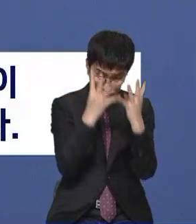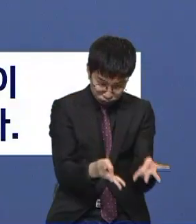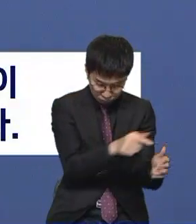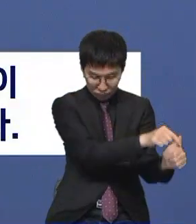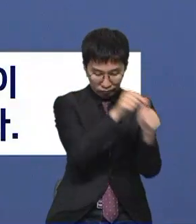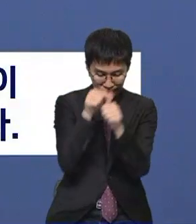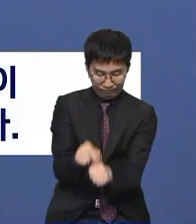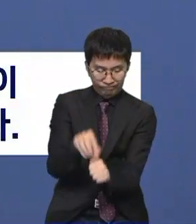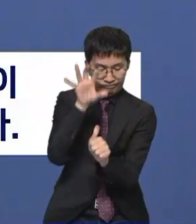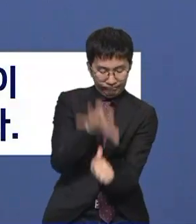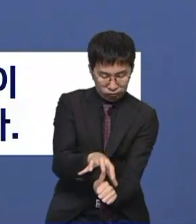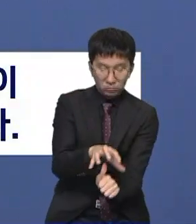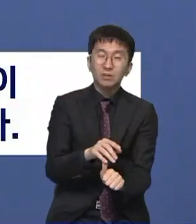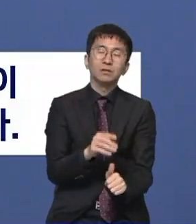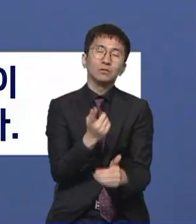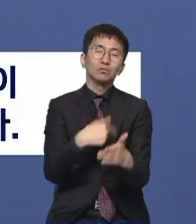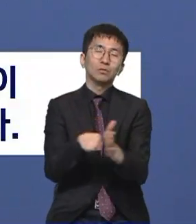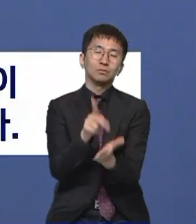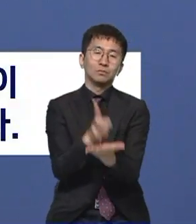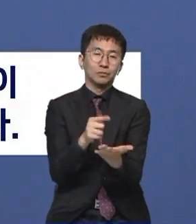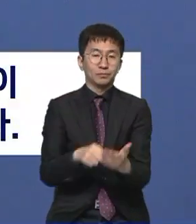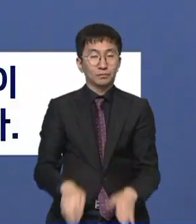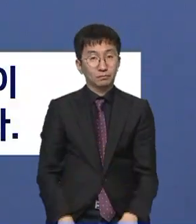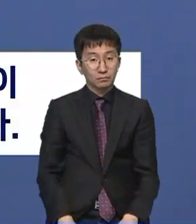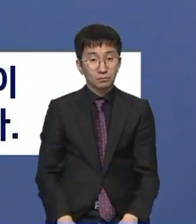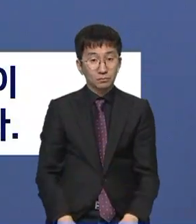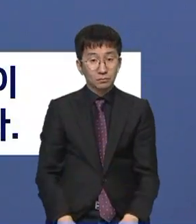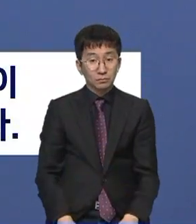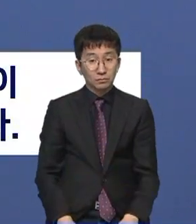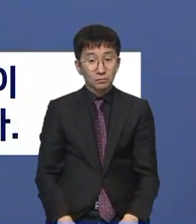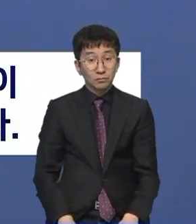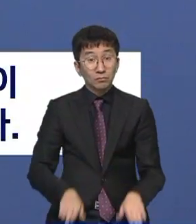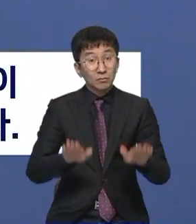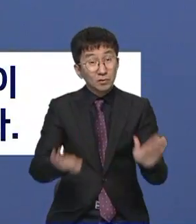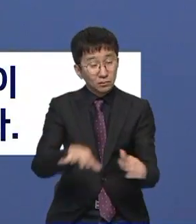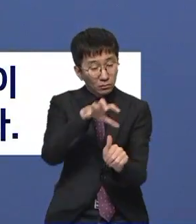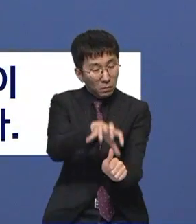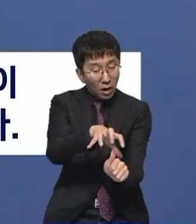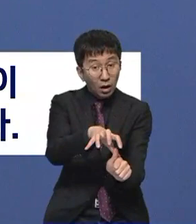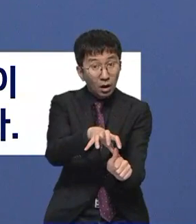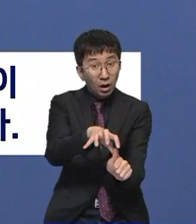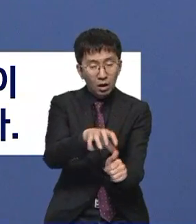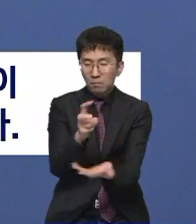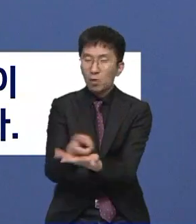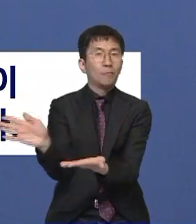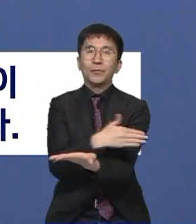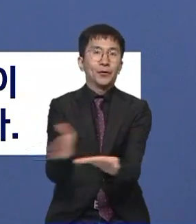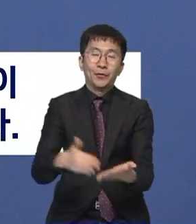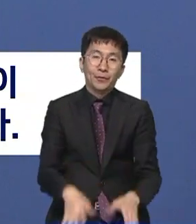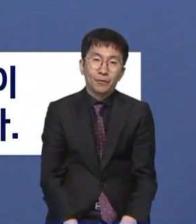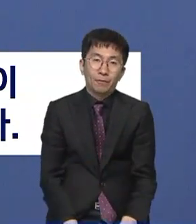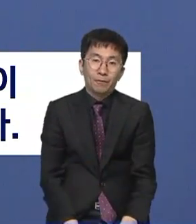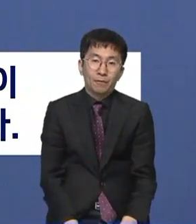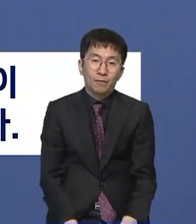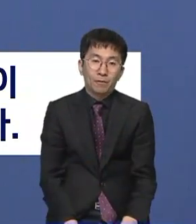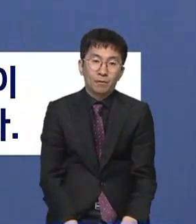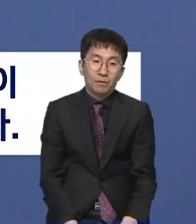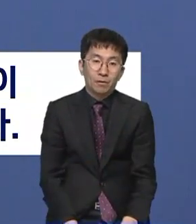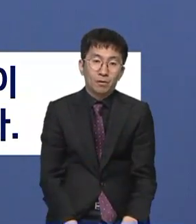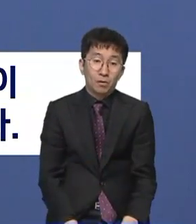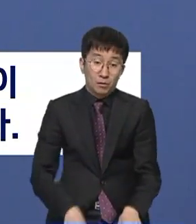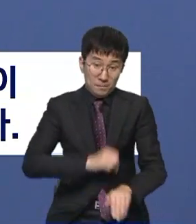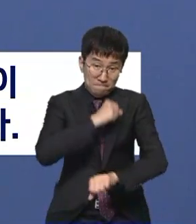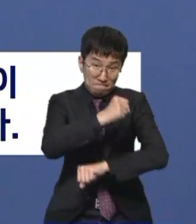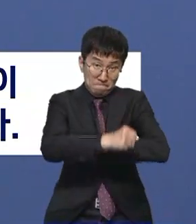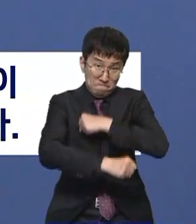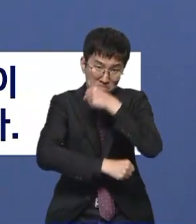현재는 이들이 거주지를 통제할 수 있는 방법이 전혀 없습니다. 이들이 어디서